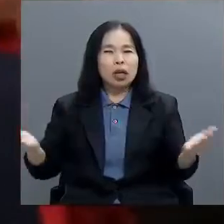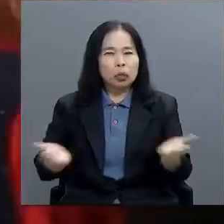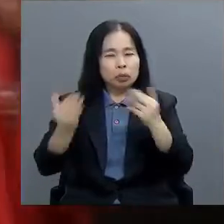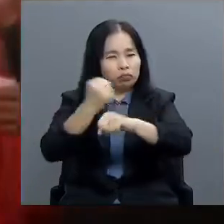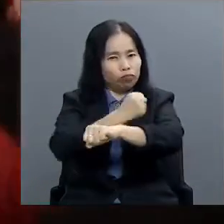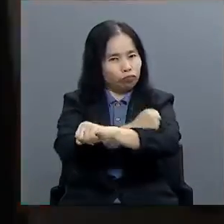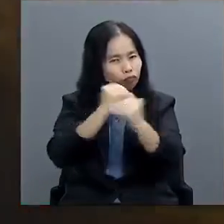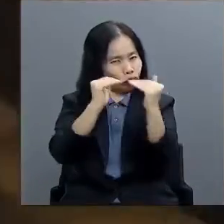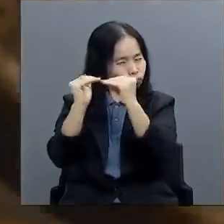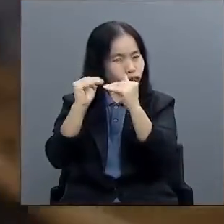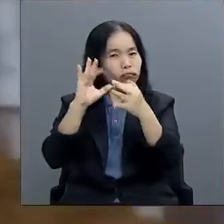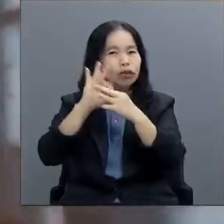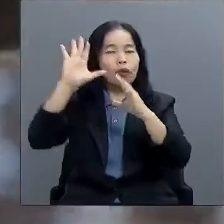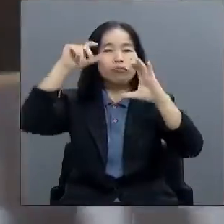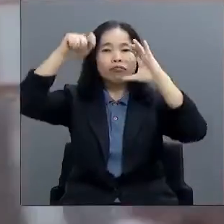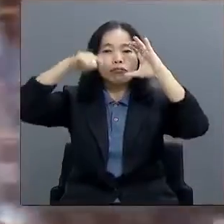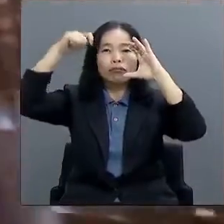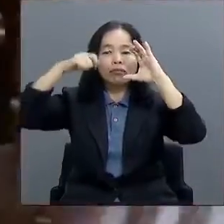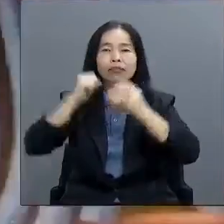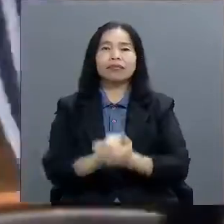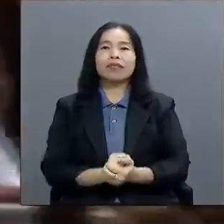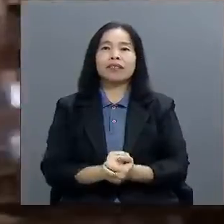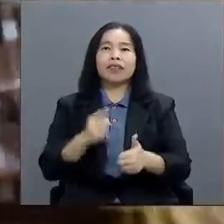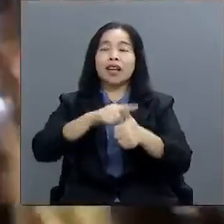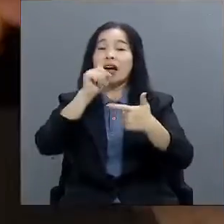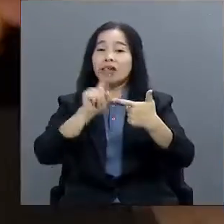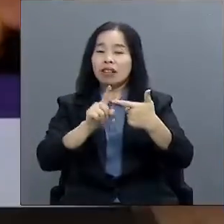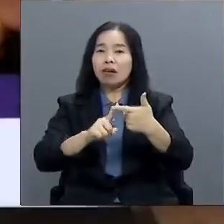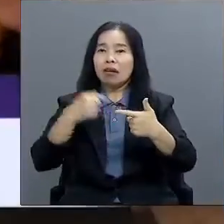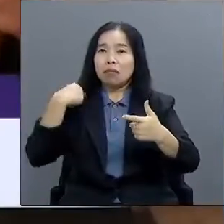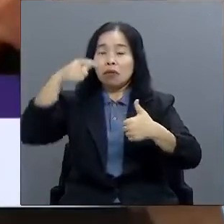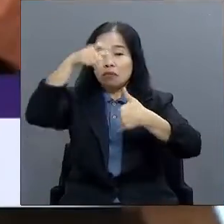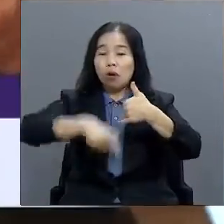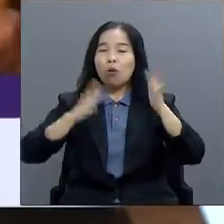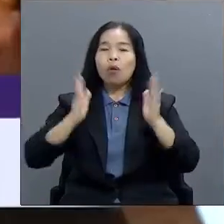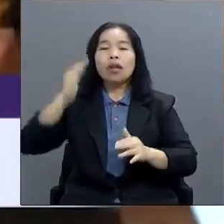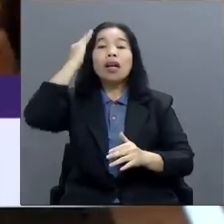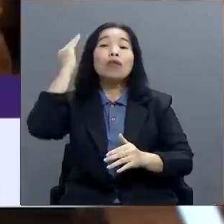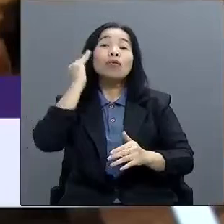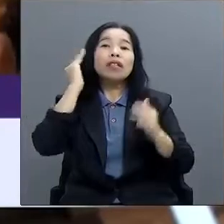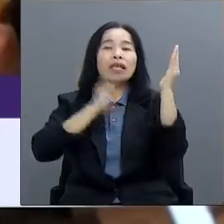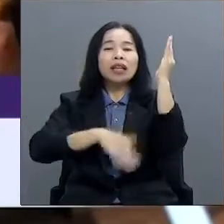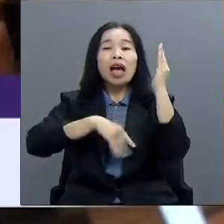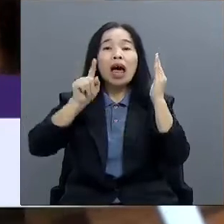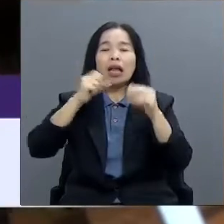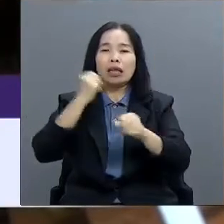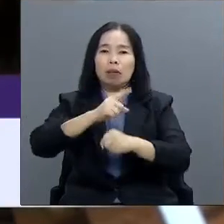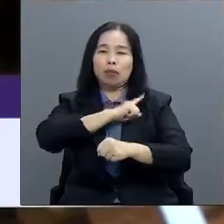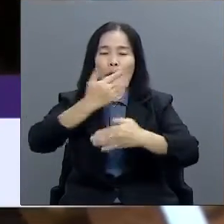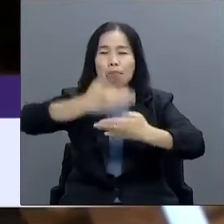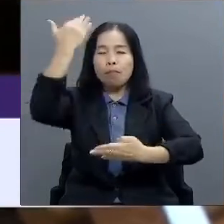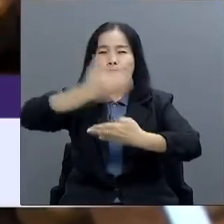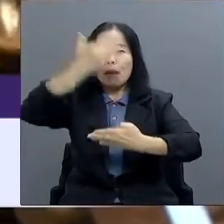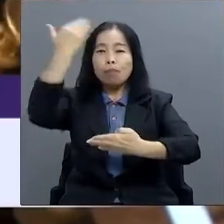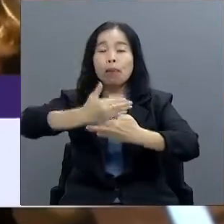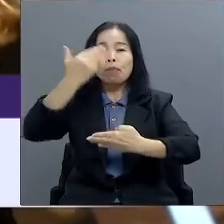ในวงการภาพยนตร์รวมถึงบองจุนโฮผู้กำกับชาวเกาหลีใต้กับผลงานหนังเรื่องพาราไซต์ที่ได้เข้าชิงออส